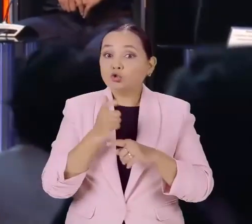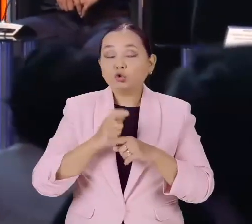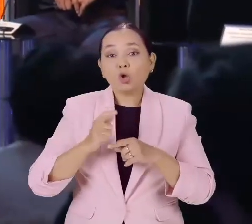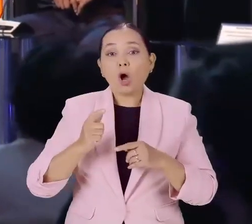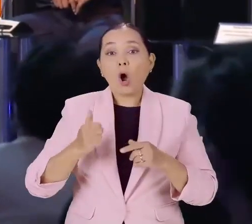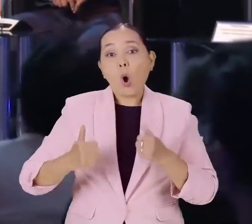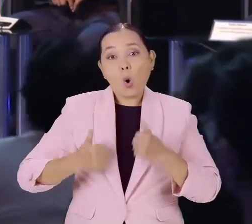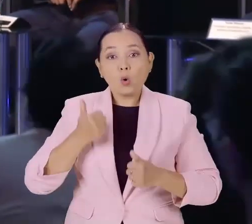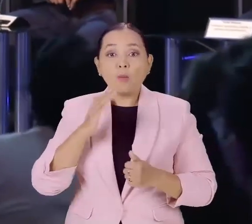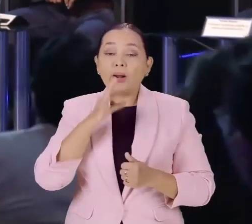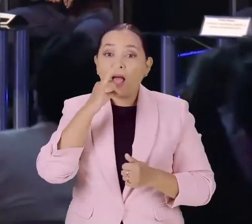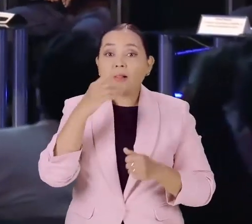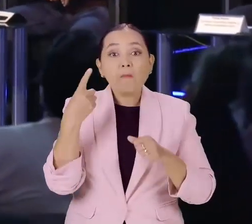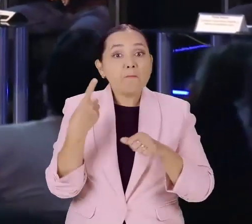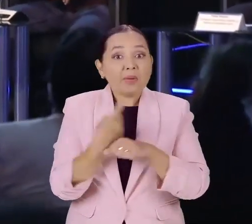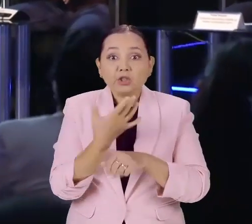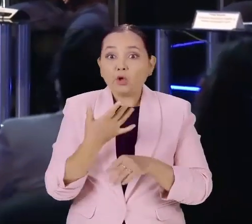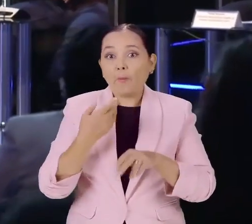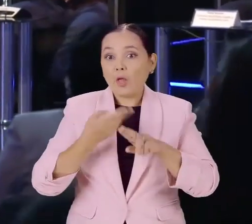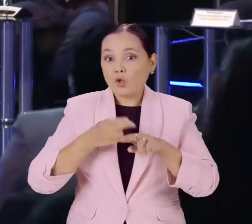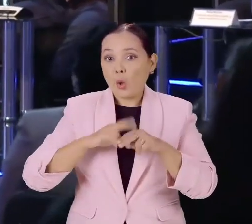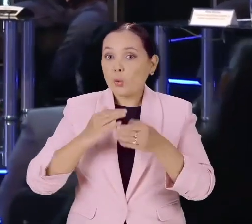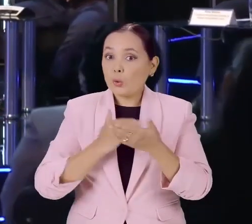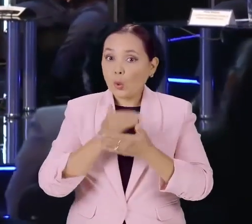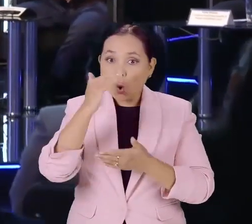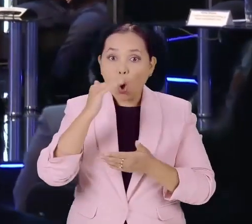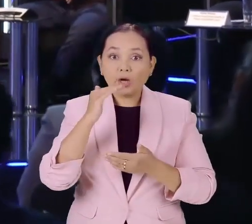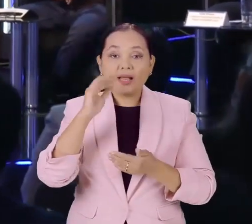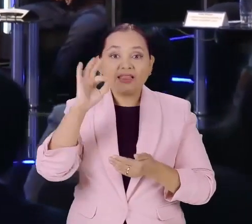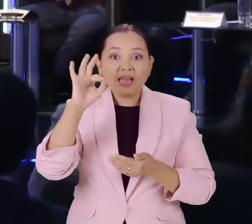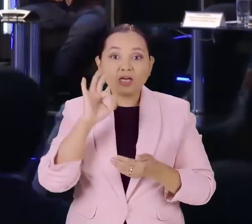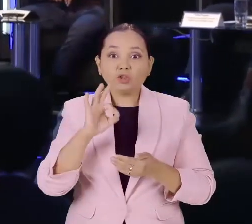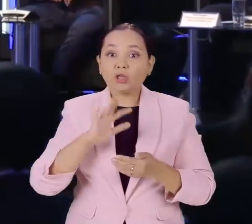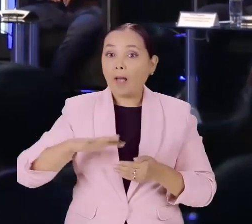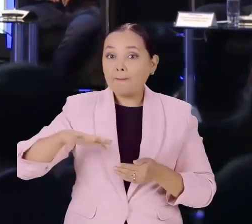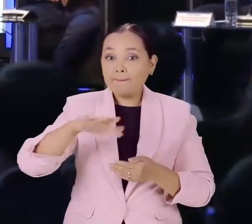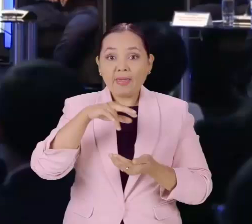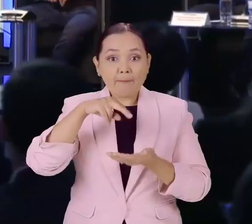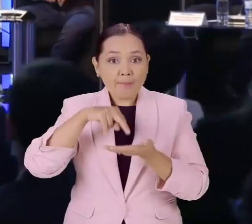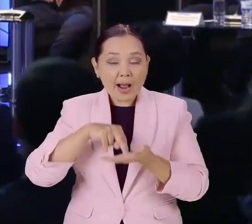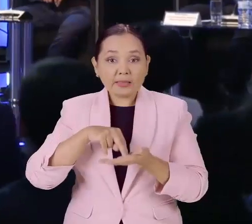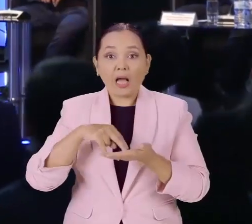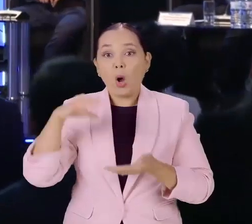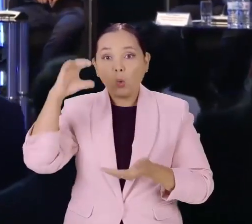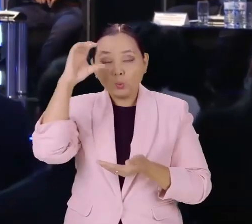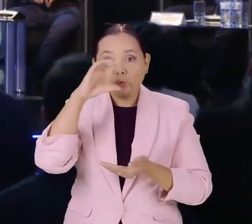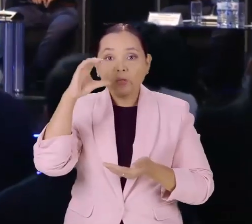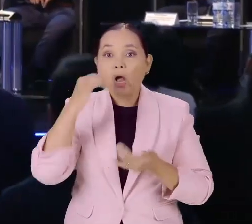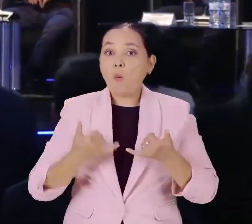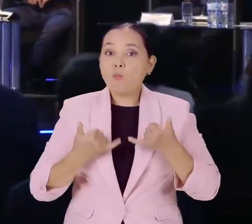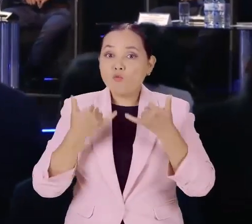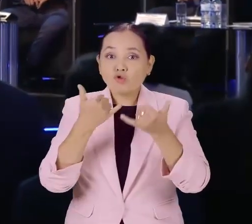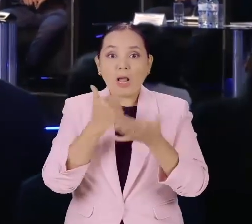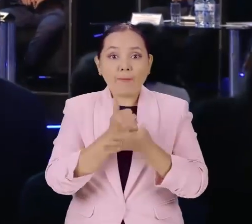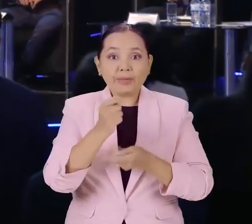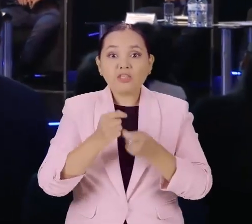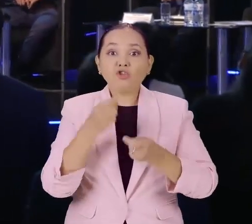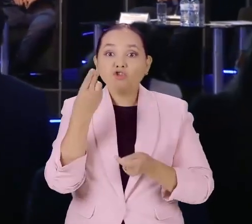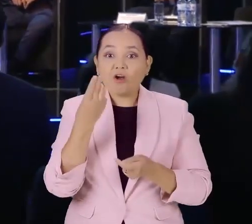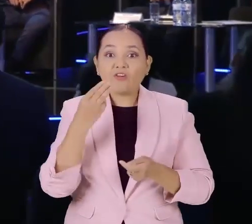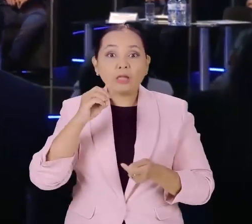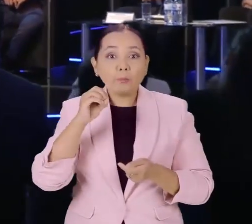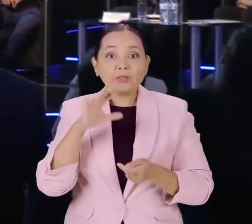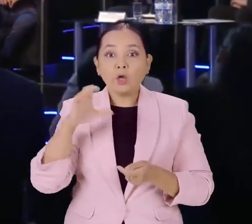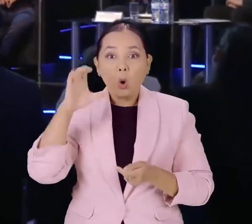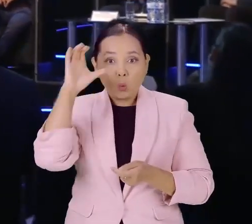bir g'urur bilan aytishdiki, birinchi marta mana shunday yuqori darajadagi minbardan O'zbekistonning muhtaram prezidenti Shavkat